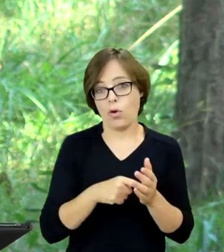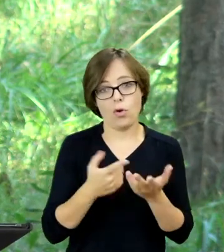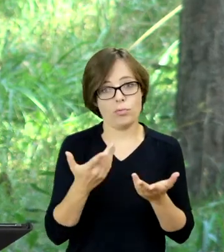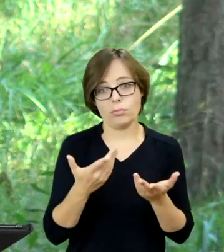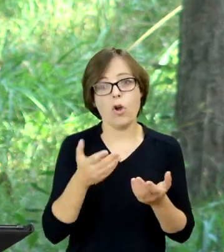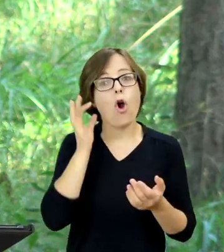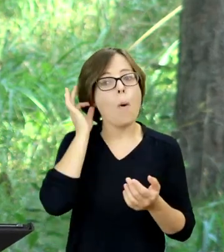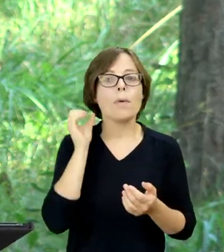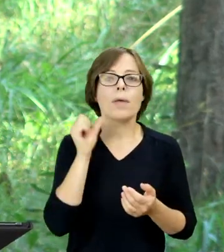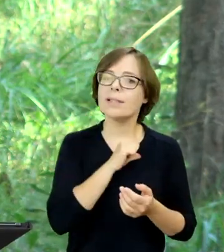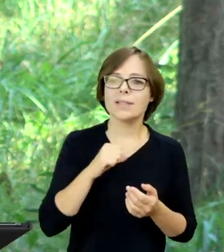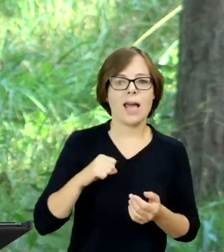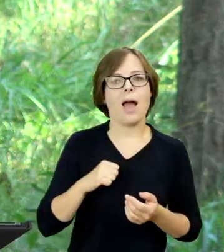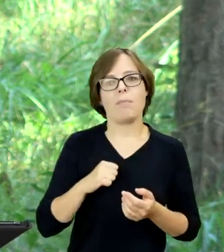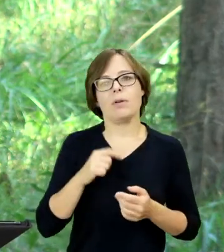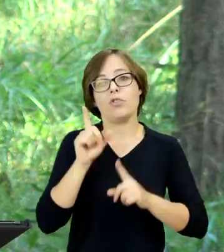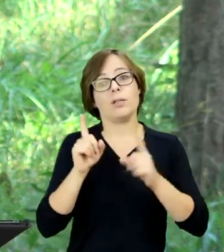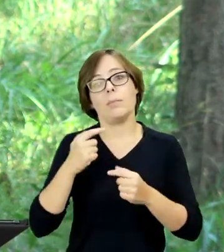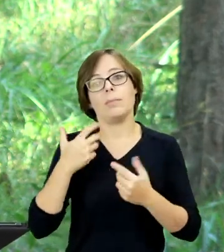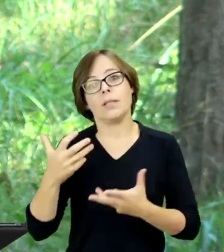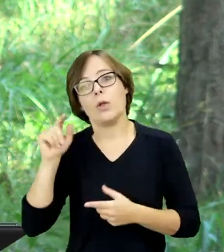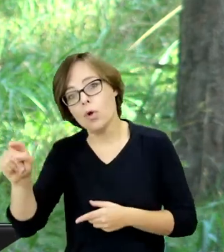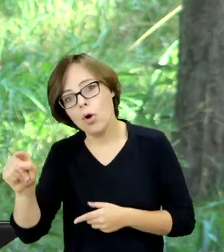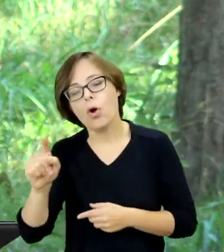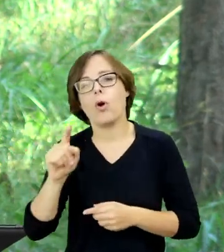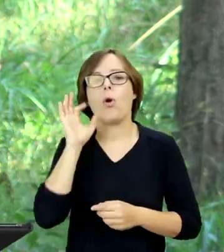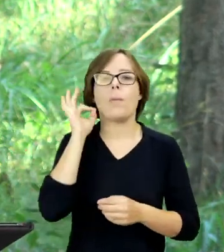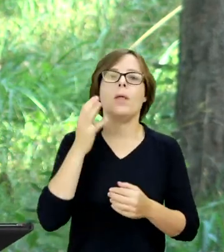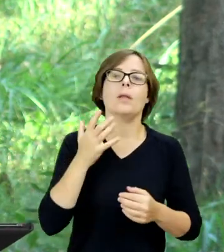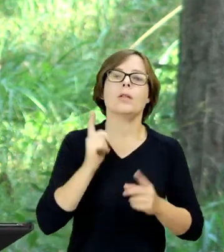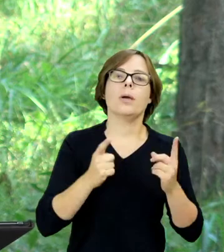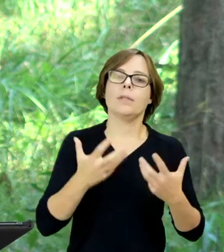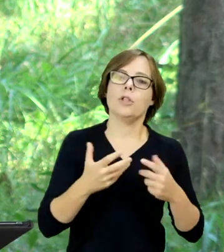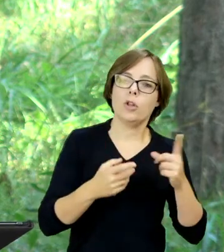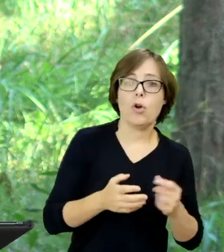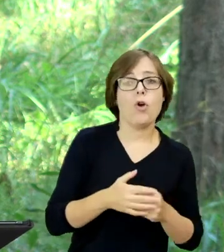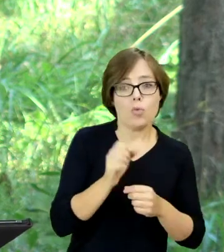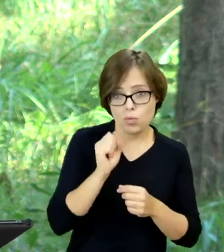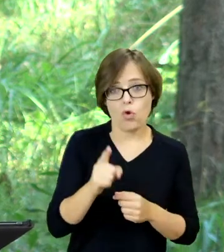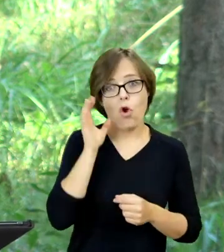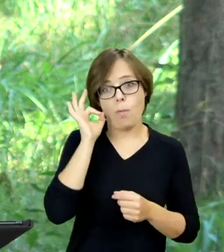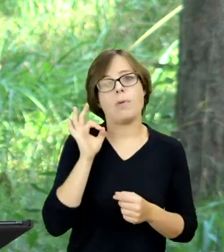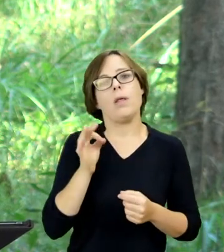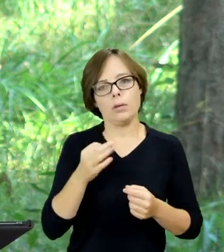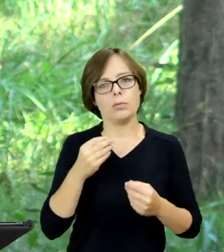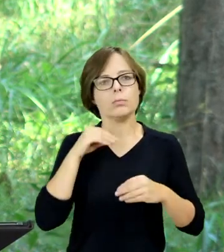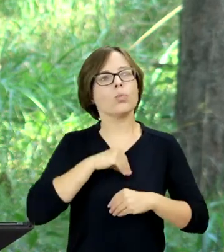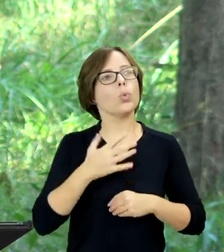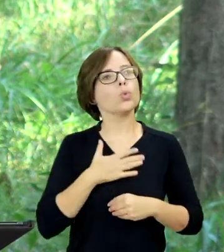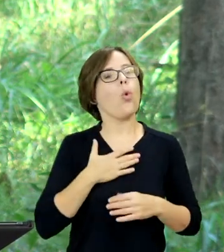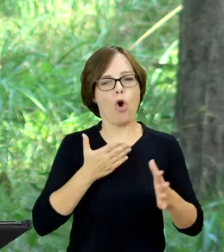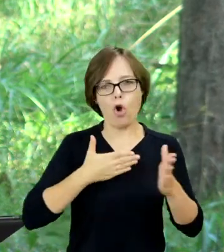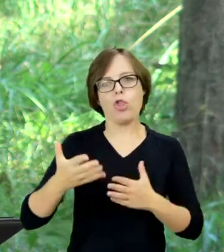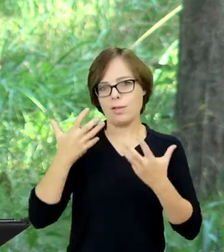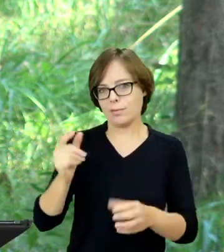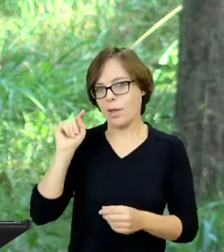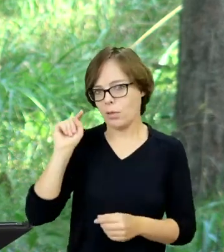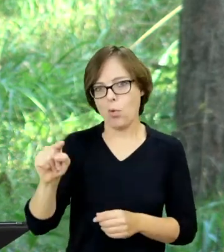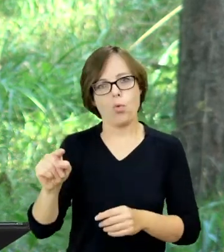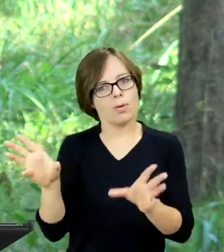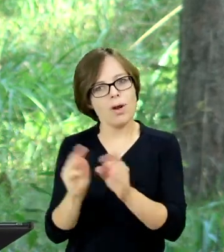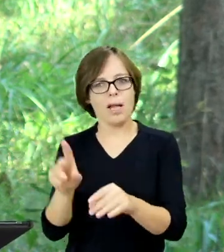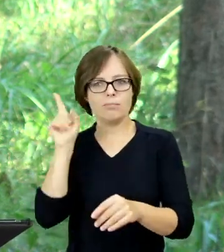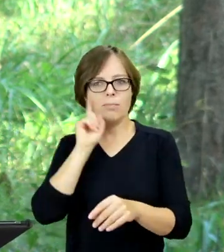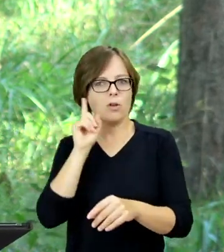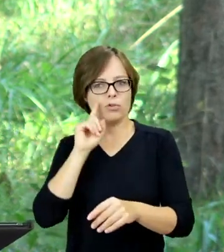tego sporu. Były takie, które naprawdę czuły się powołane i gotowe do tego, żeby walczyć z bronią w ręku, ramię w ramię z